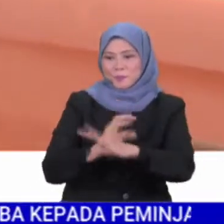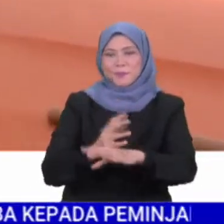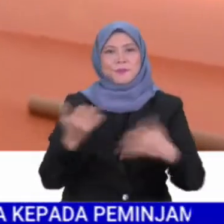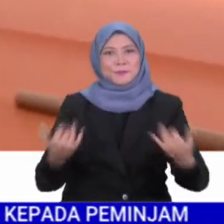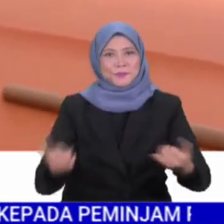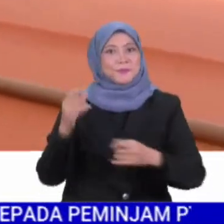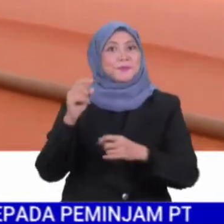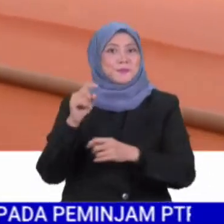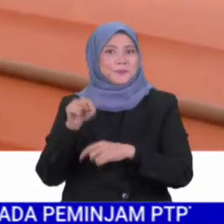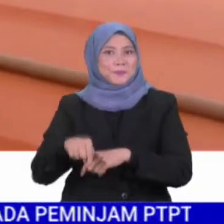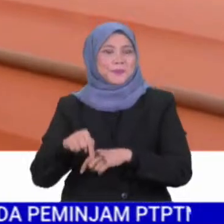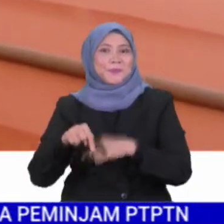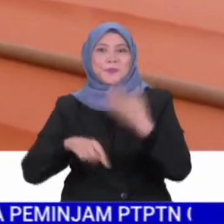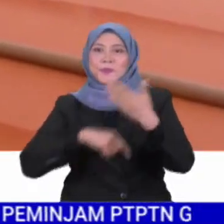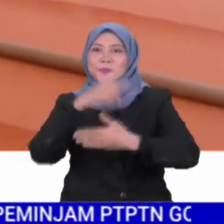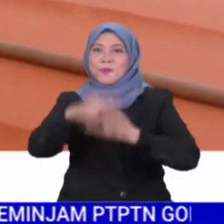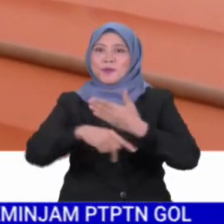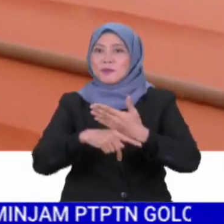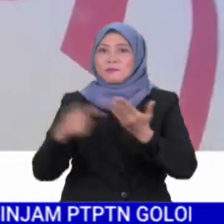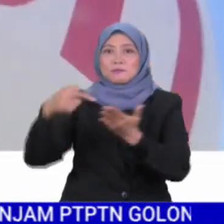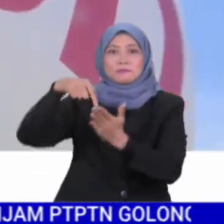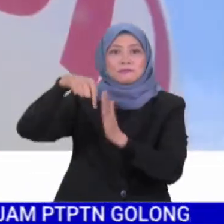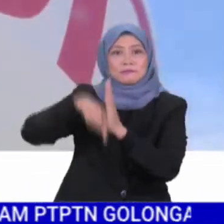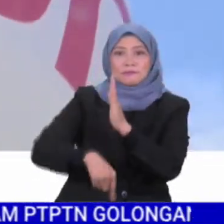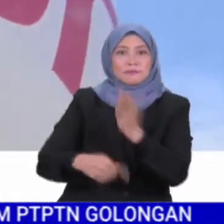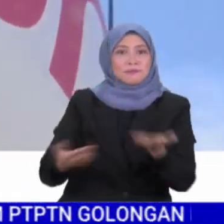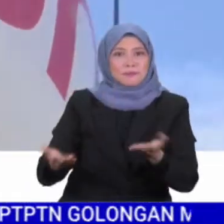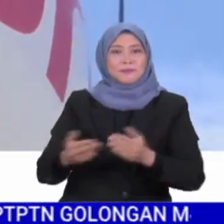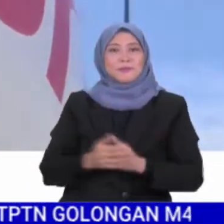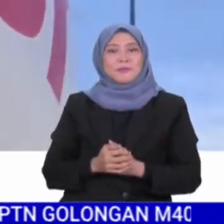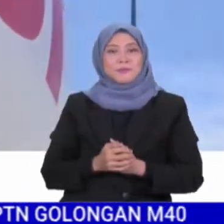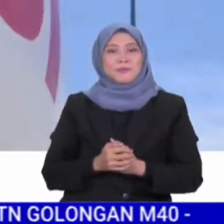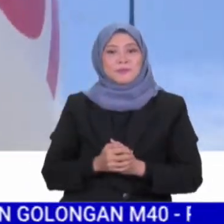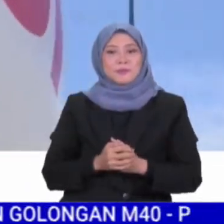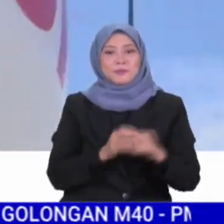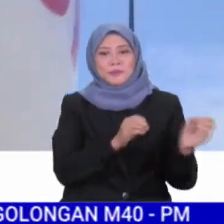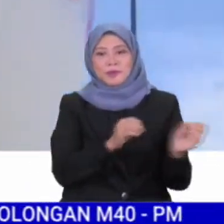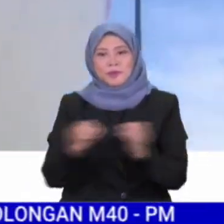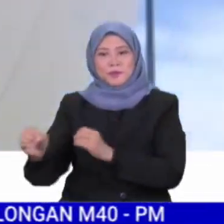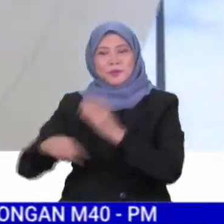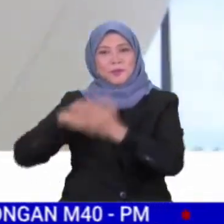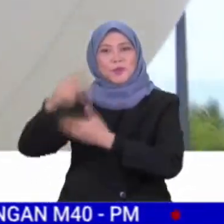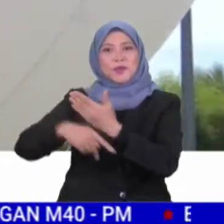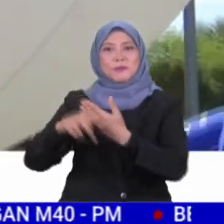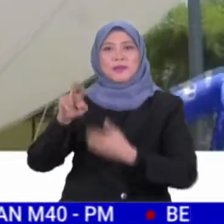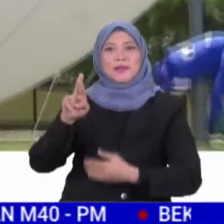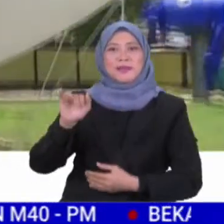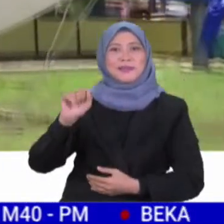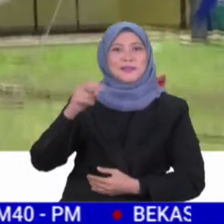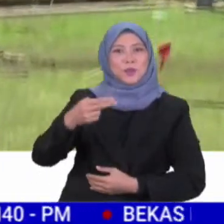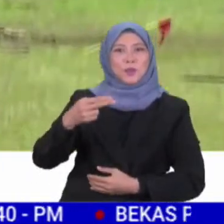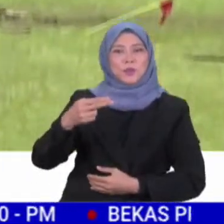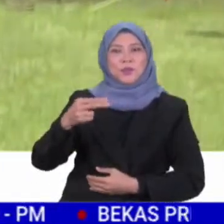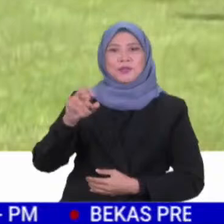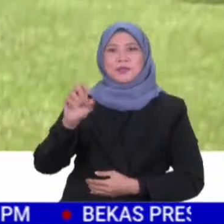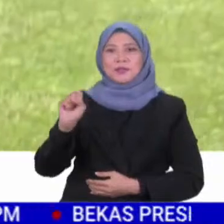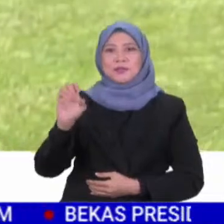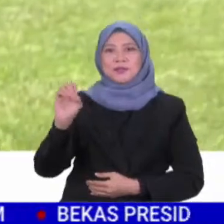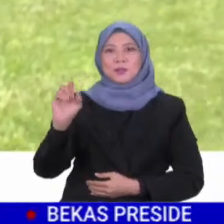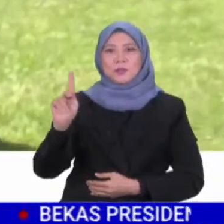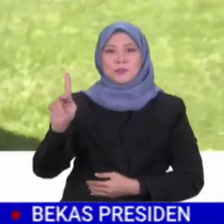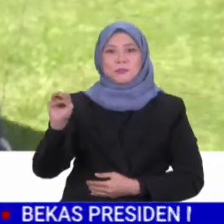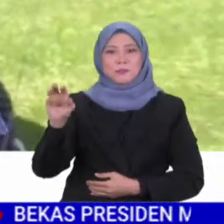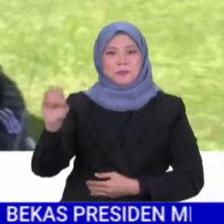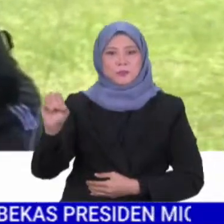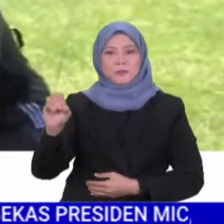program kali ini. Bagi mendapatkan perincian lanjut mengenai penganjuran program Riuh Sok Mo kali ini, kita bersama